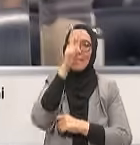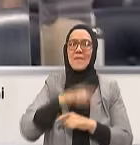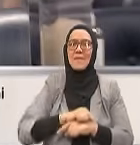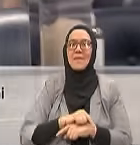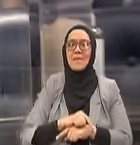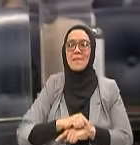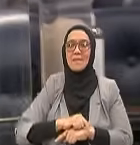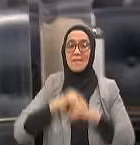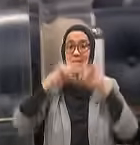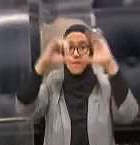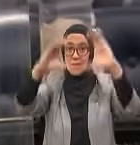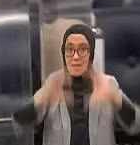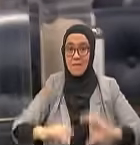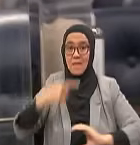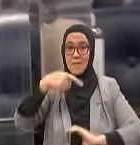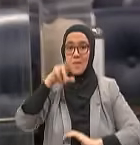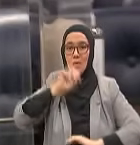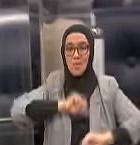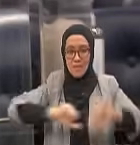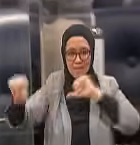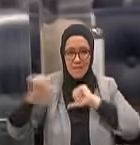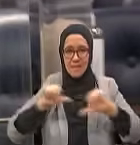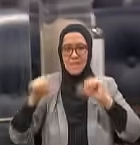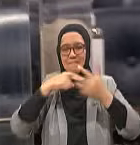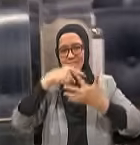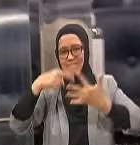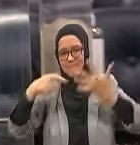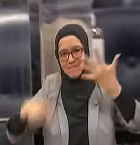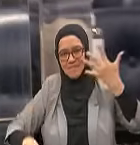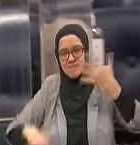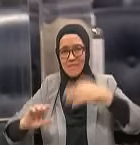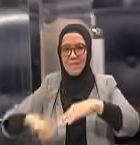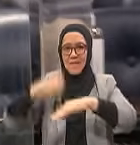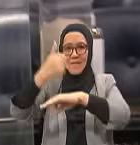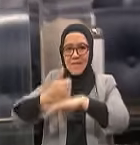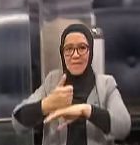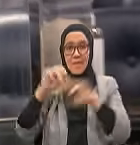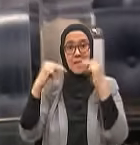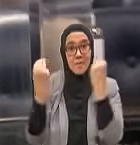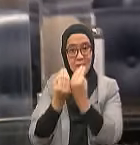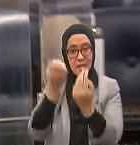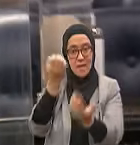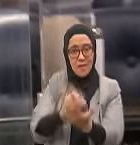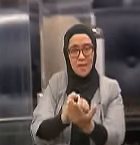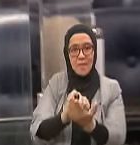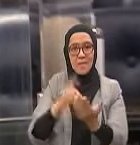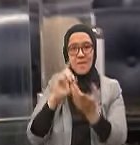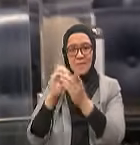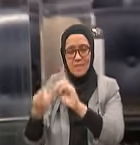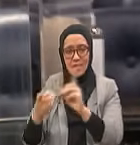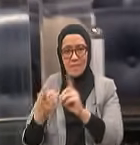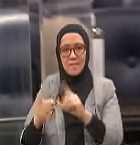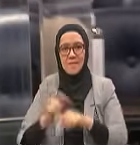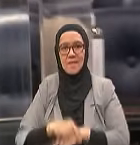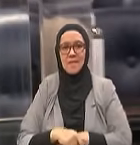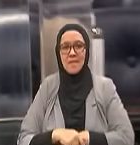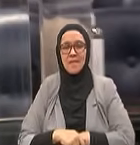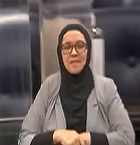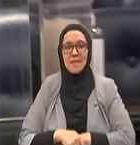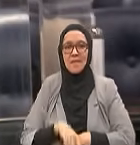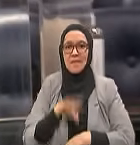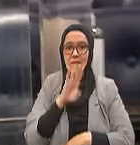antaranya seperti berikut melumpuhkan majus ekonomi digital tamvo ia negara